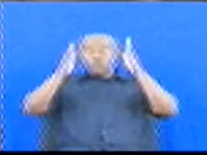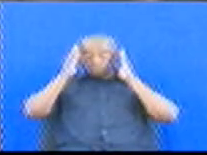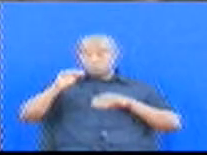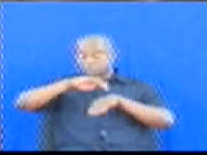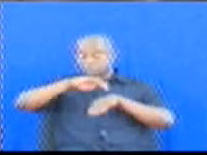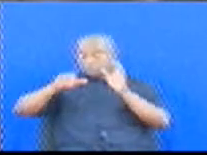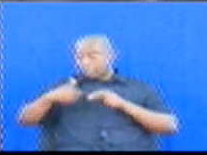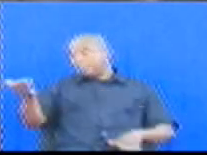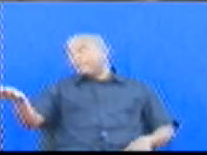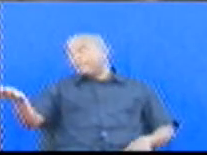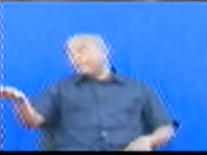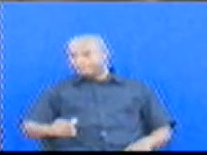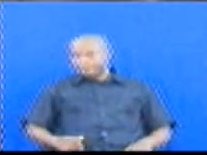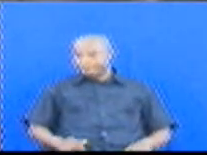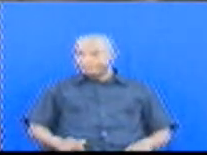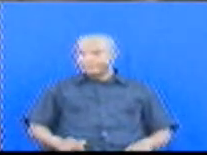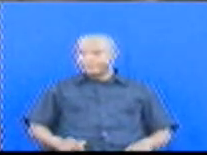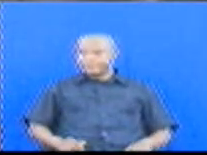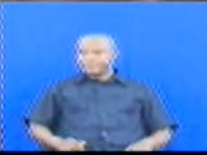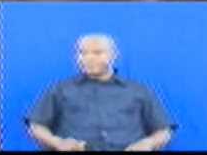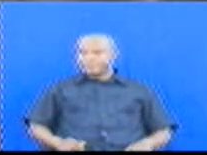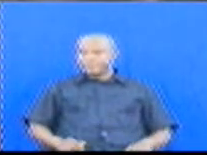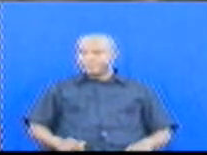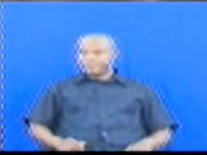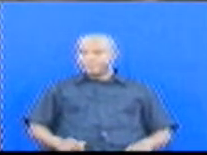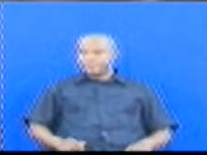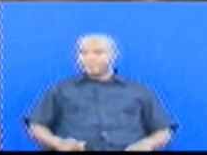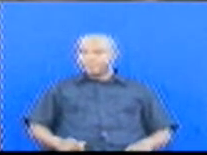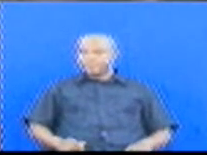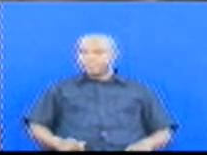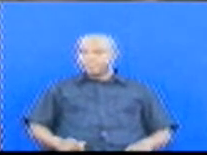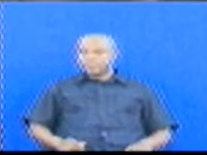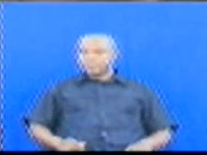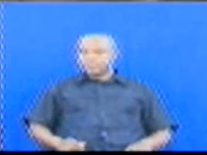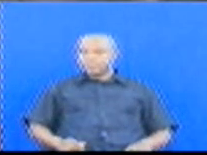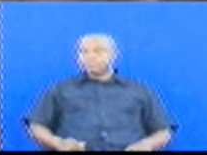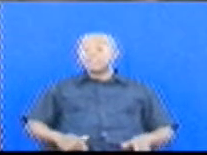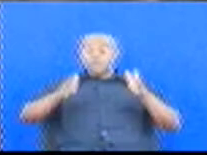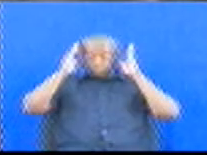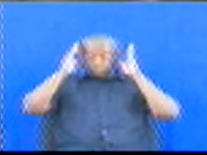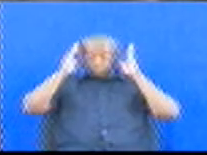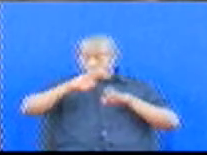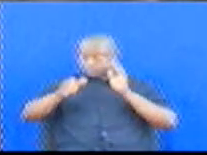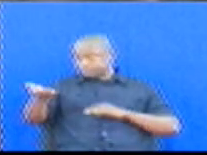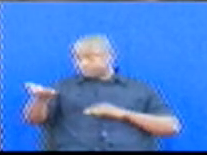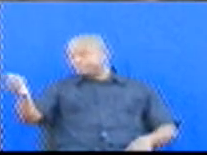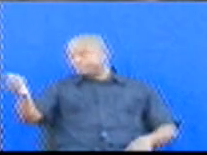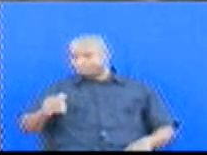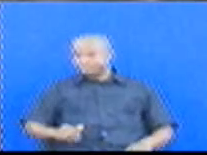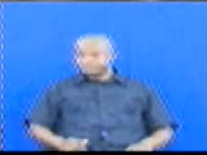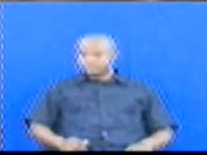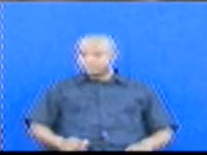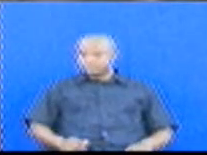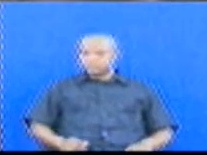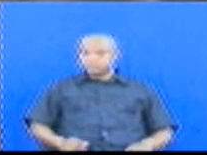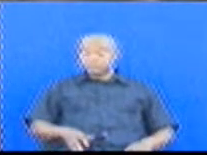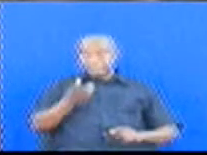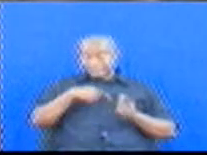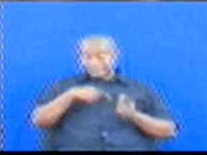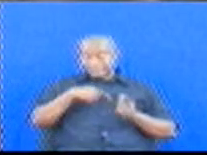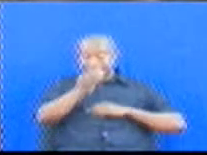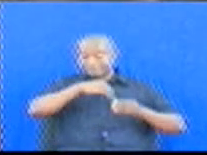Speaker, sawa, moja niache hiyo. Tutaenda kwenye schedule of amendment. Mheshimiwa Naibu Speaker, kwenye mchango